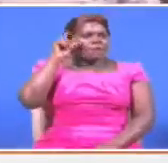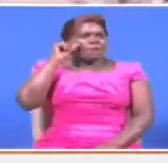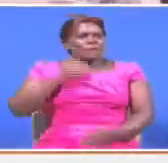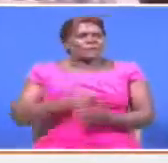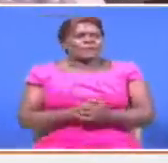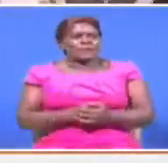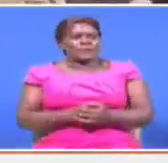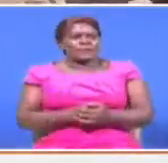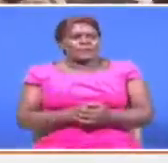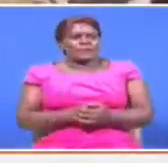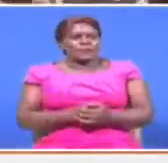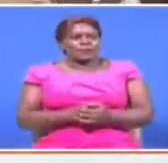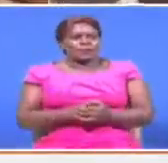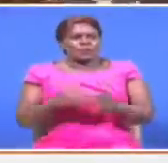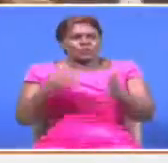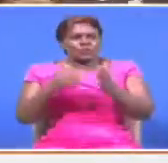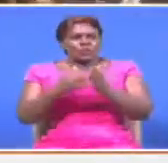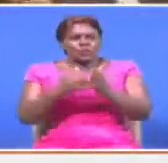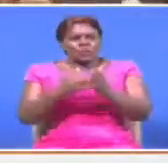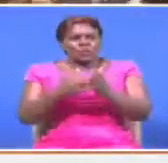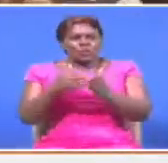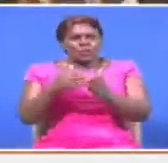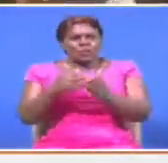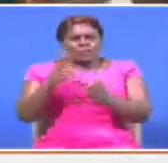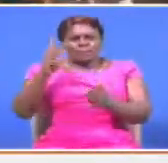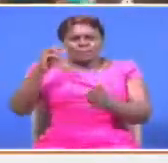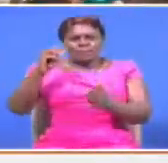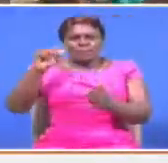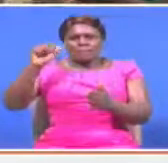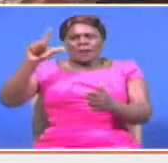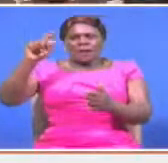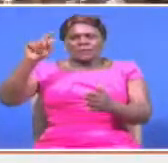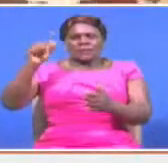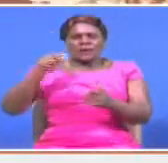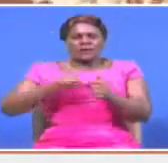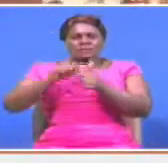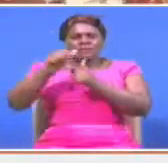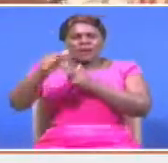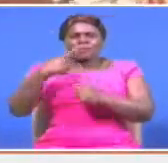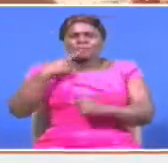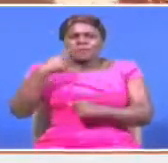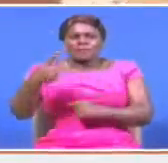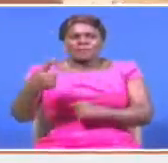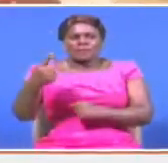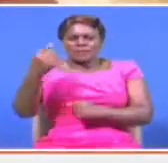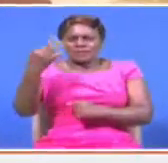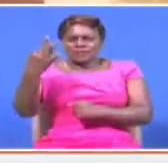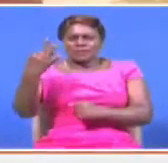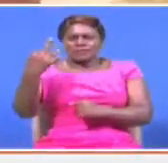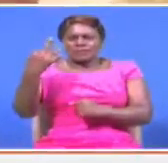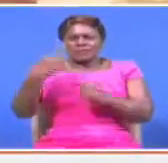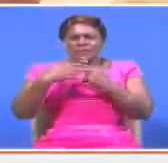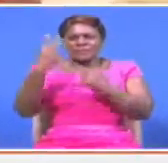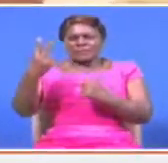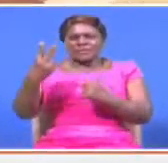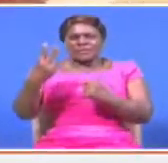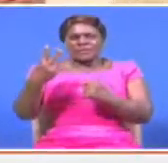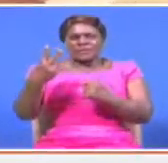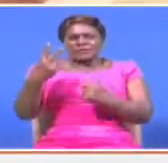MV Logos Hope inayopeperusha bendera ya Malta ina urefu wa mita 132, upana wa